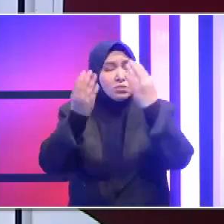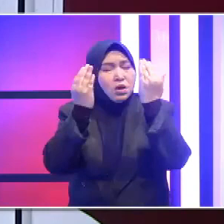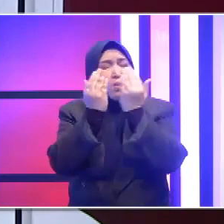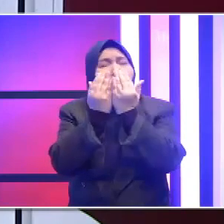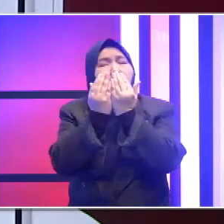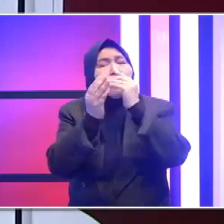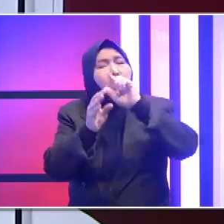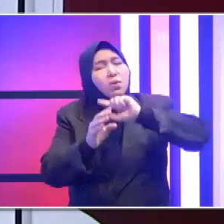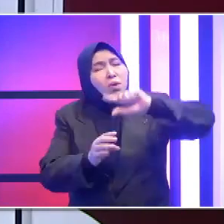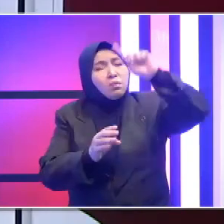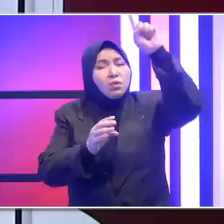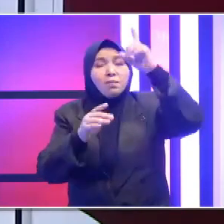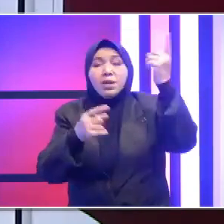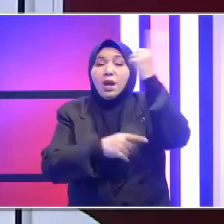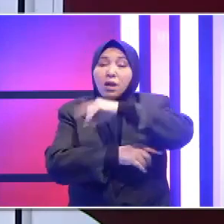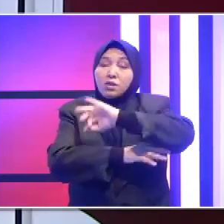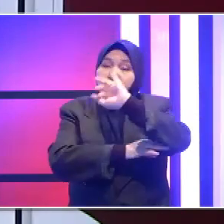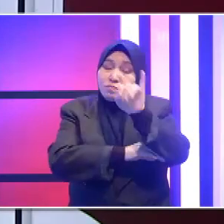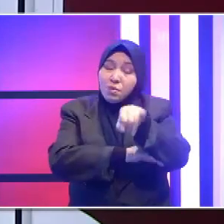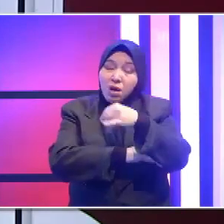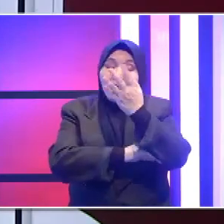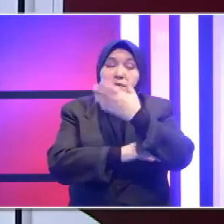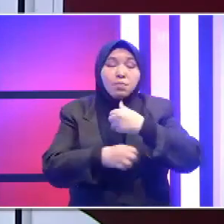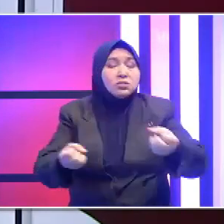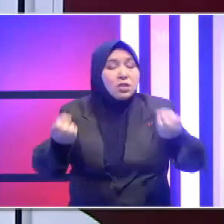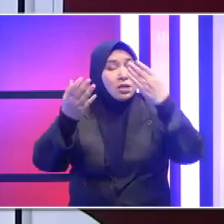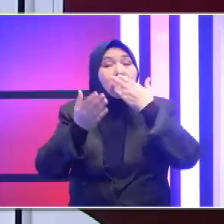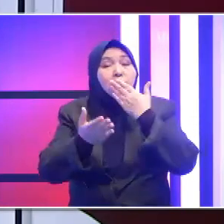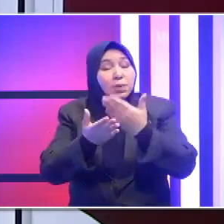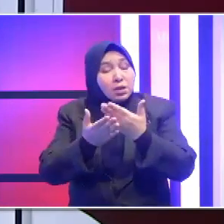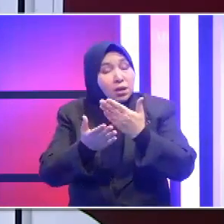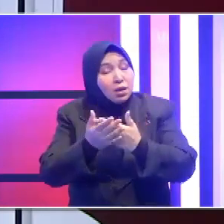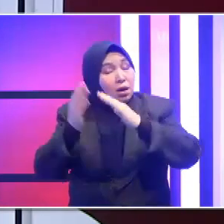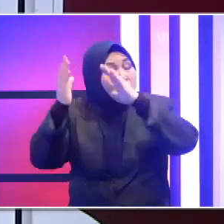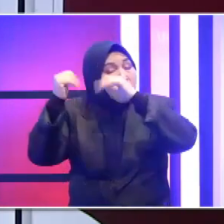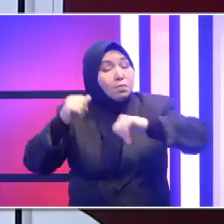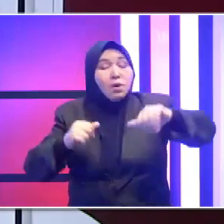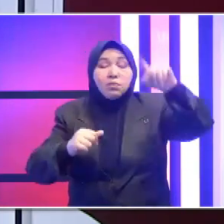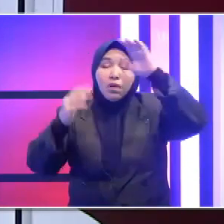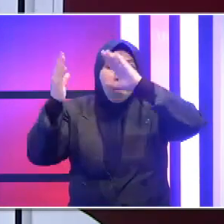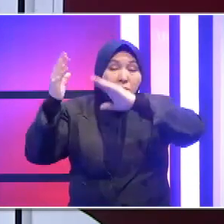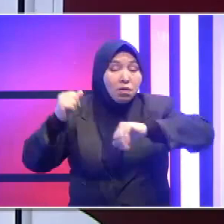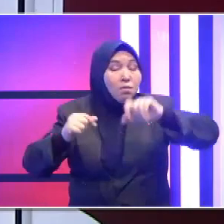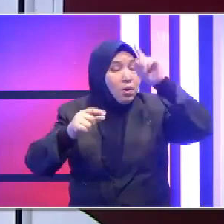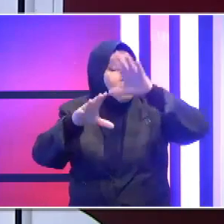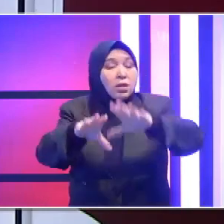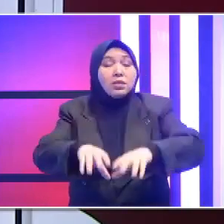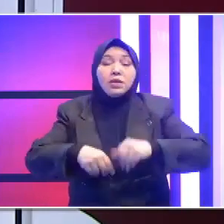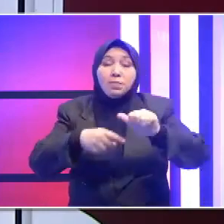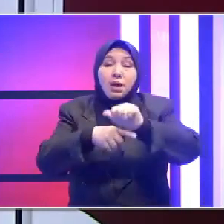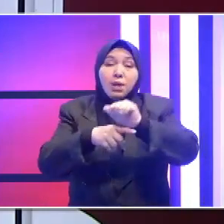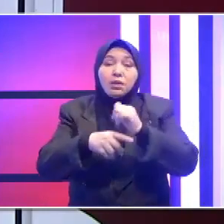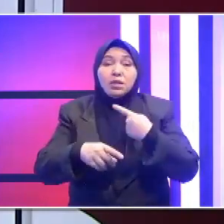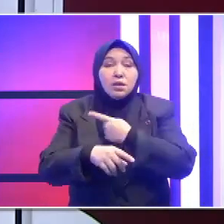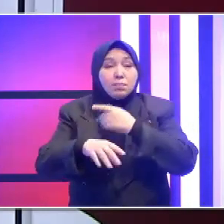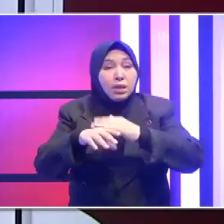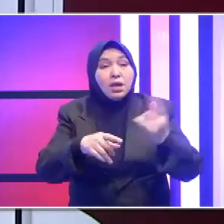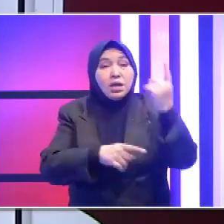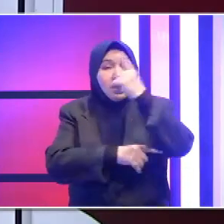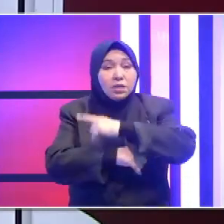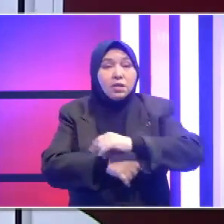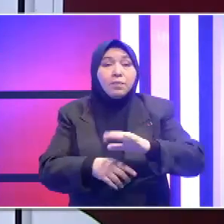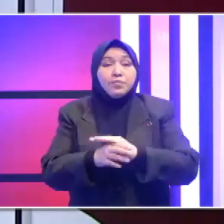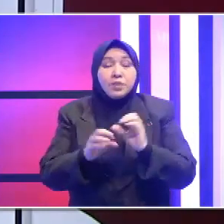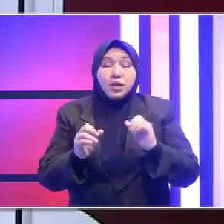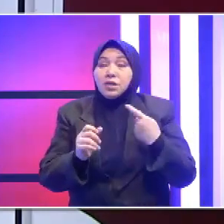pada Allah Subhana pada hari jumaat ini kebanyakan kebaikan agar Allah moga-moga Allah terima amal-amal kita pada hari ini hari ini